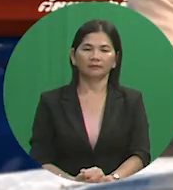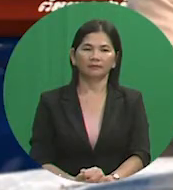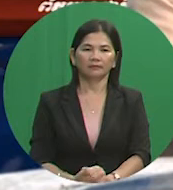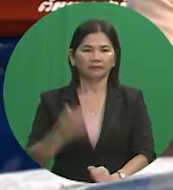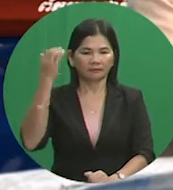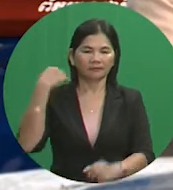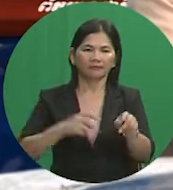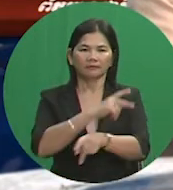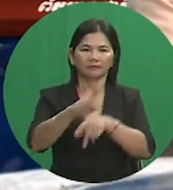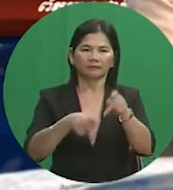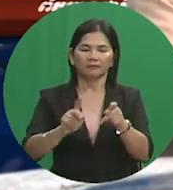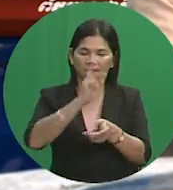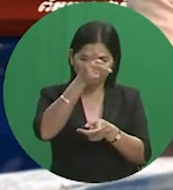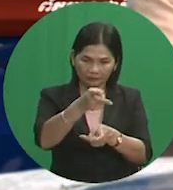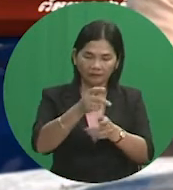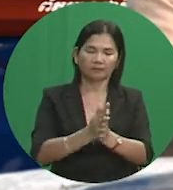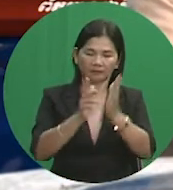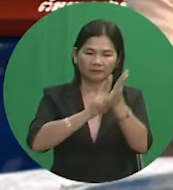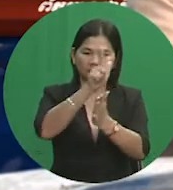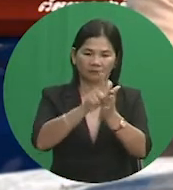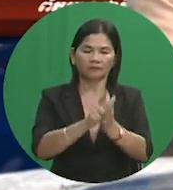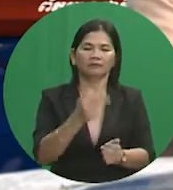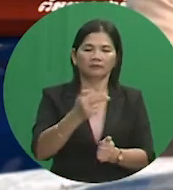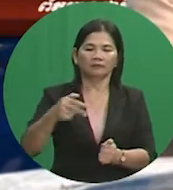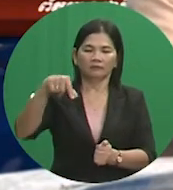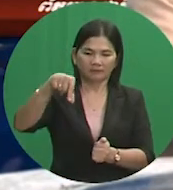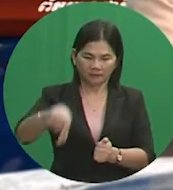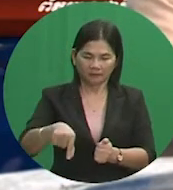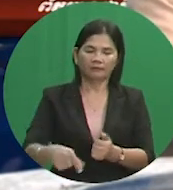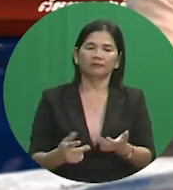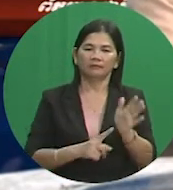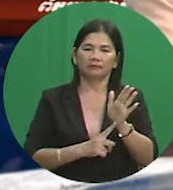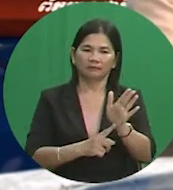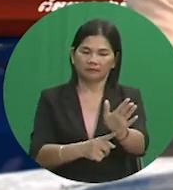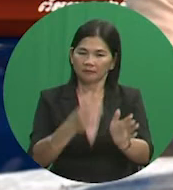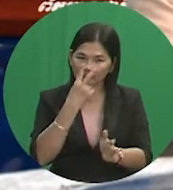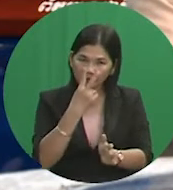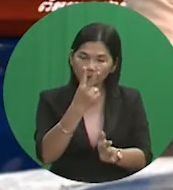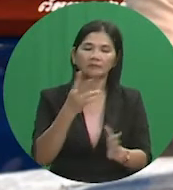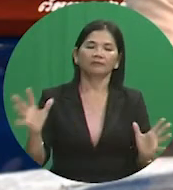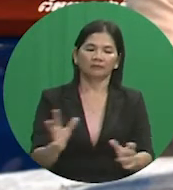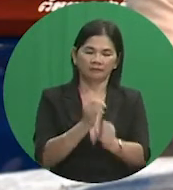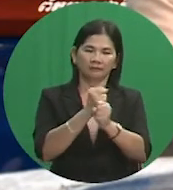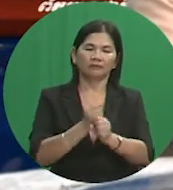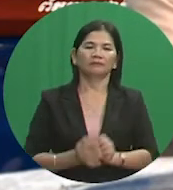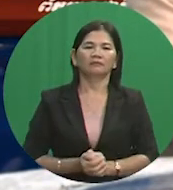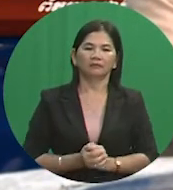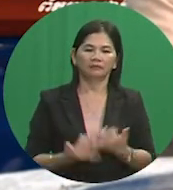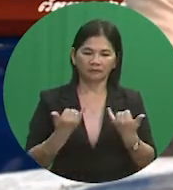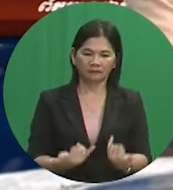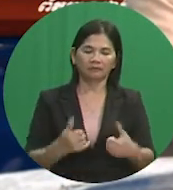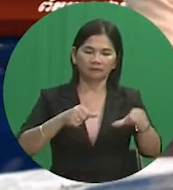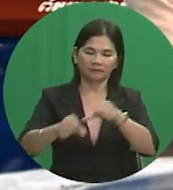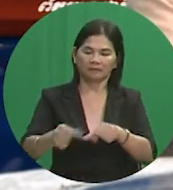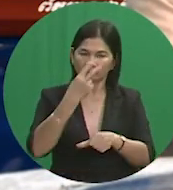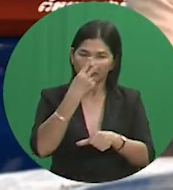លោកលោកស្រីប្រិមមត្រូវតែស្វាគមន៍ជាទីគោរពព័ត៌មានជារបស់ទូរទស្សន៍ជាតិកម្ពុជាដែលលោកអ្នកតាមដានតាមដានទស្សនានៅពេលនេះចាប់តែប៉ុណ្ណេះជាបន្តសូម